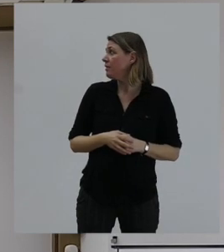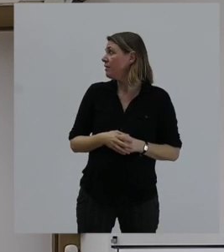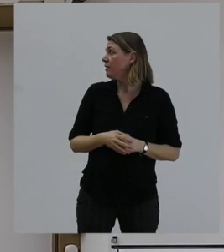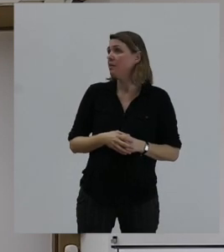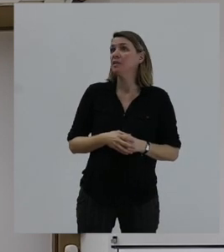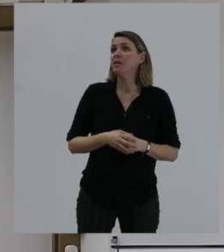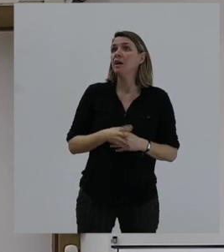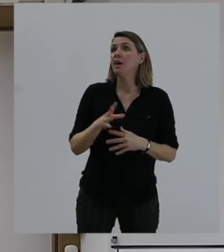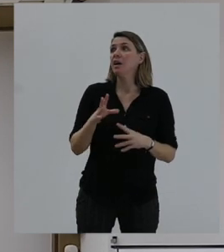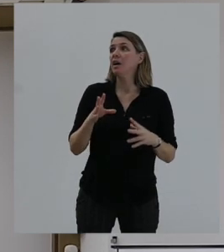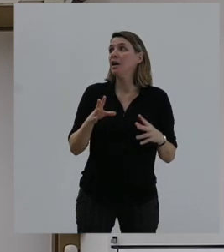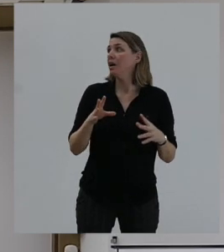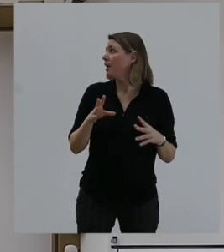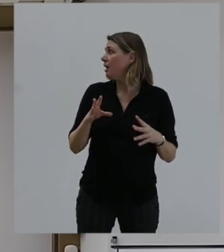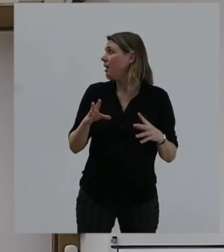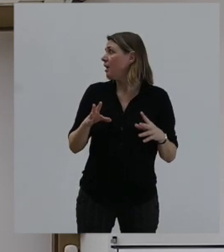est parti. Bon, zut.